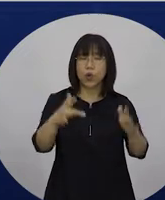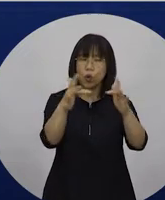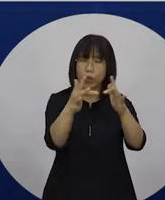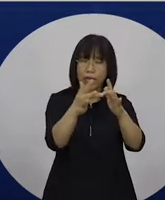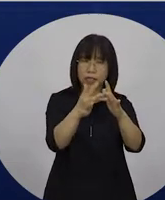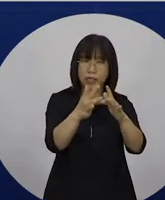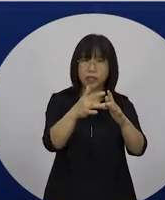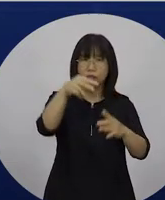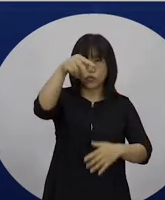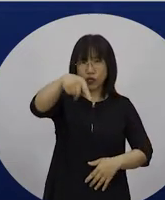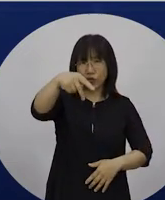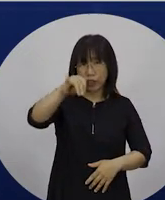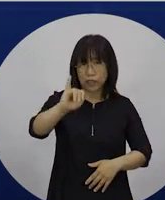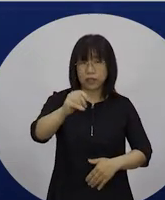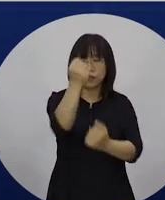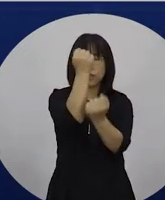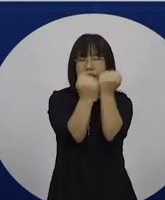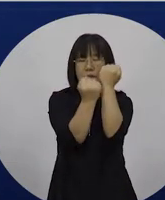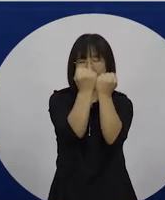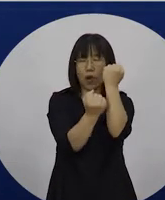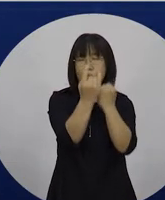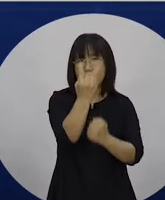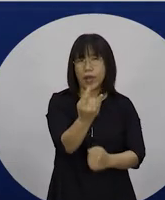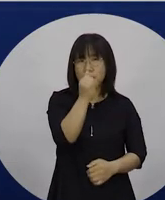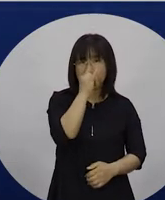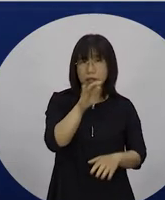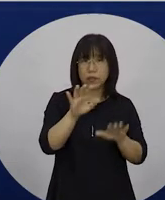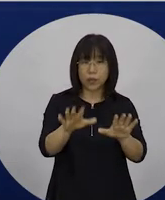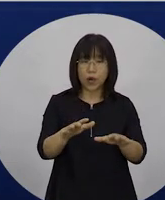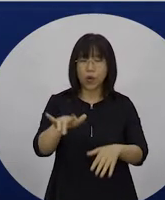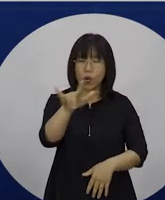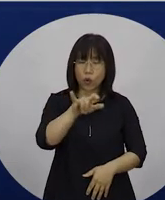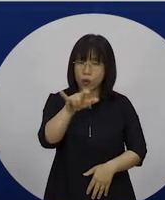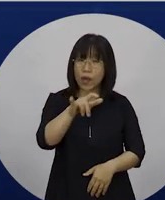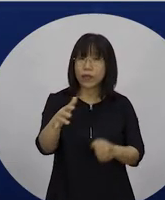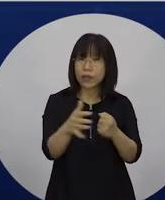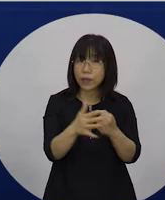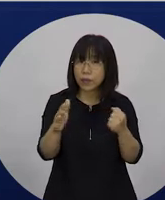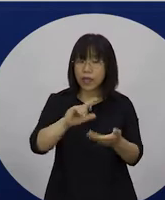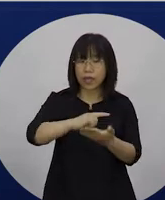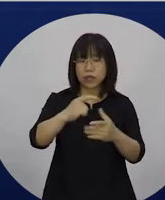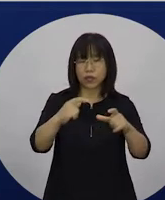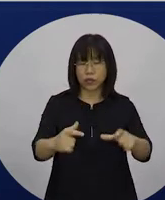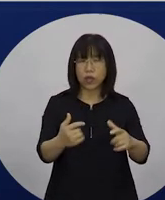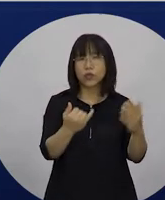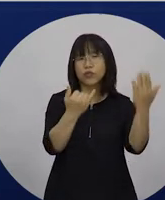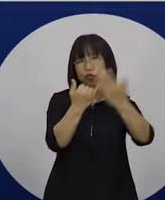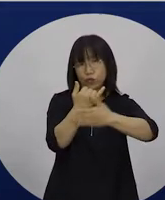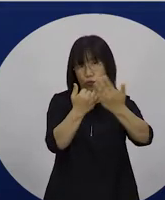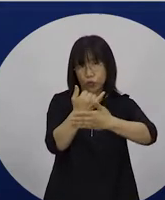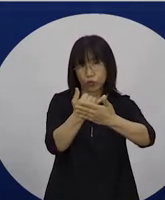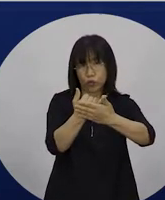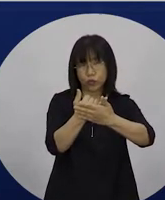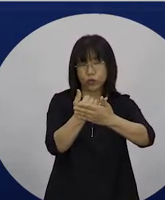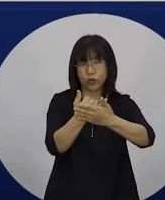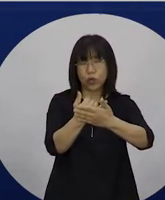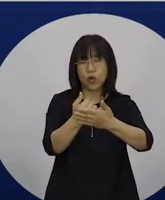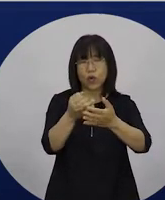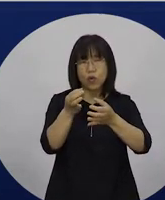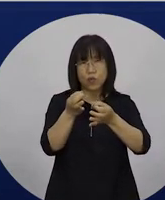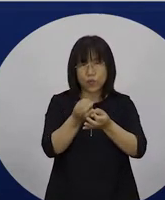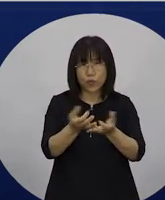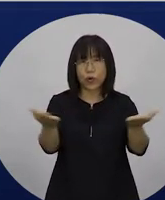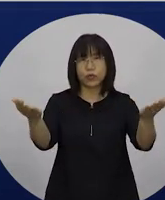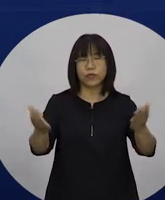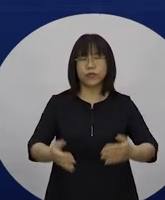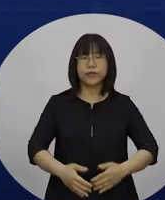온라인 수시 설명회가 열립니다 이번 설명에는 콧날 9 상황으로 인해 강서구청 유튜브 채널을 통해 방송됩니다